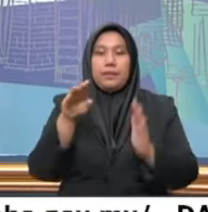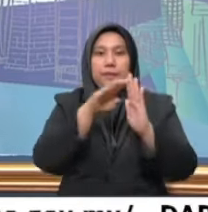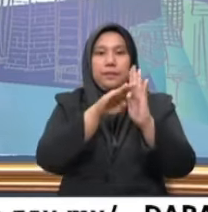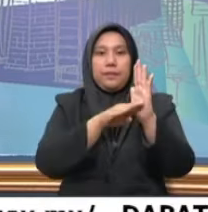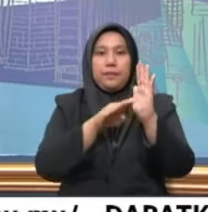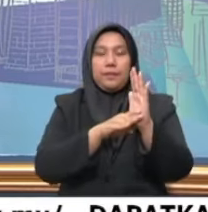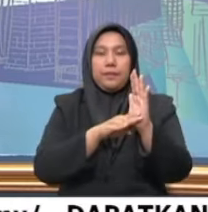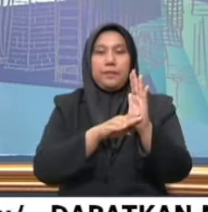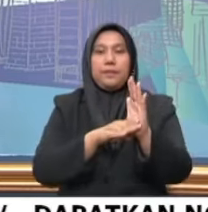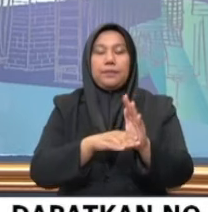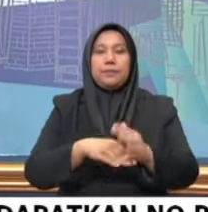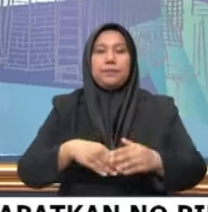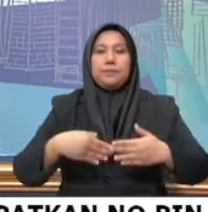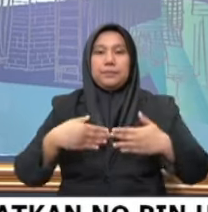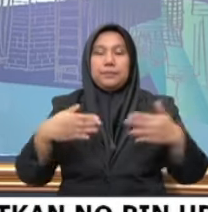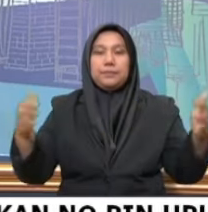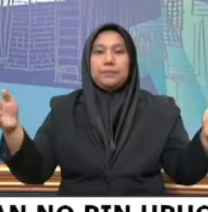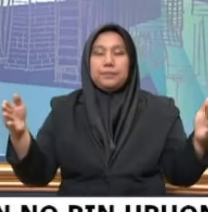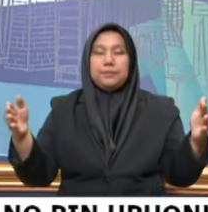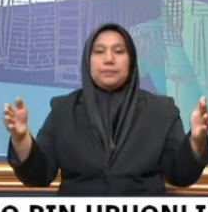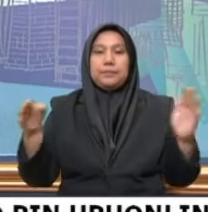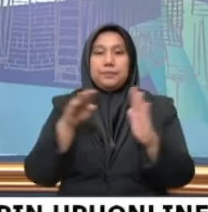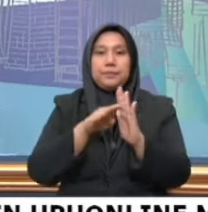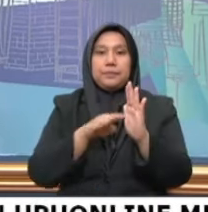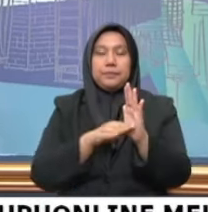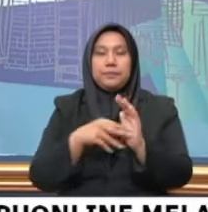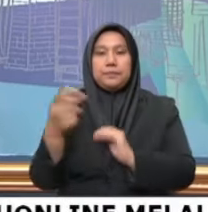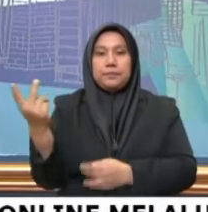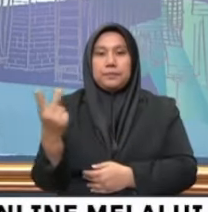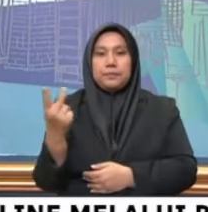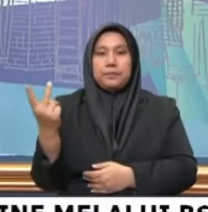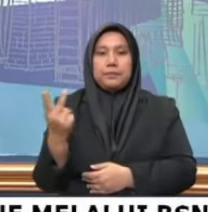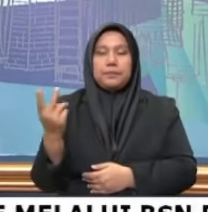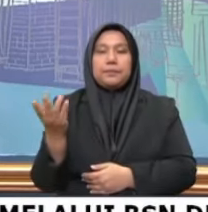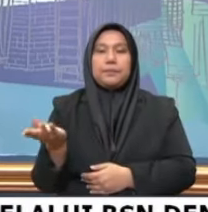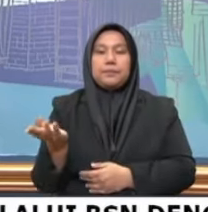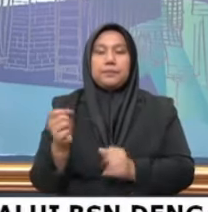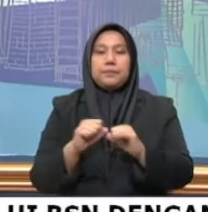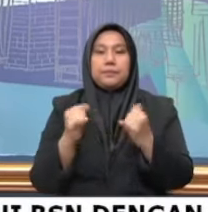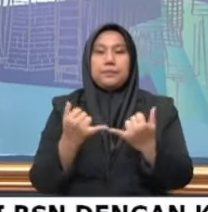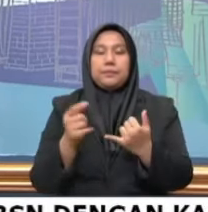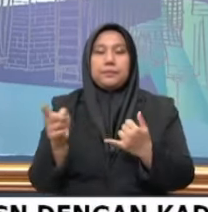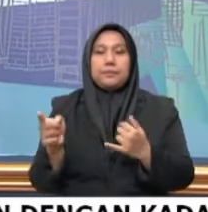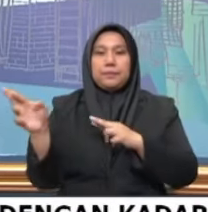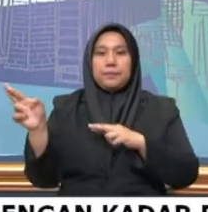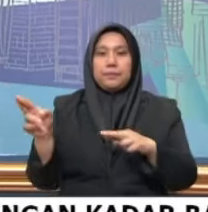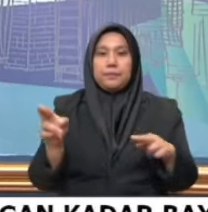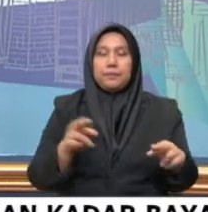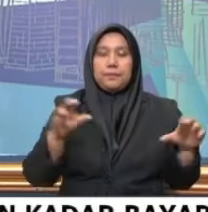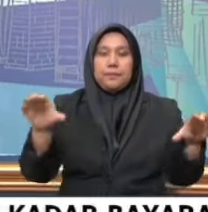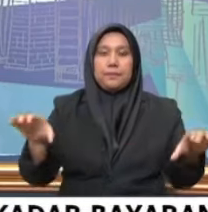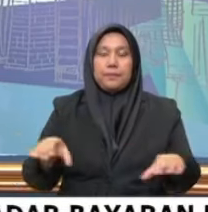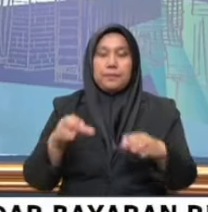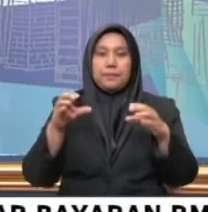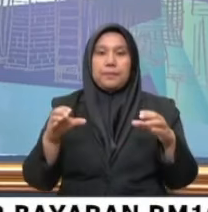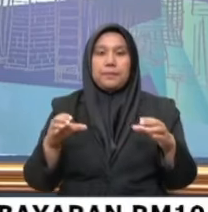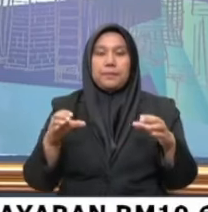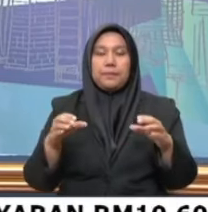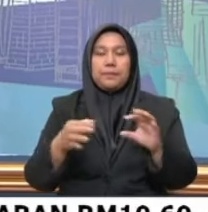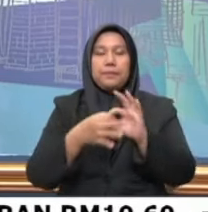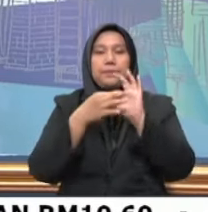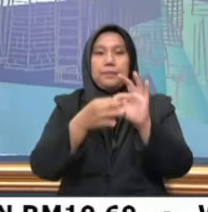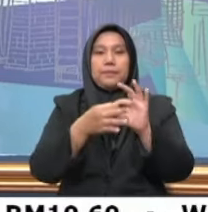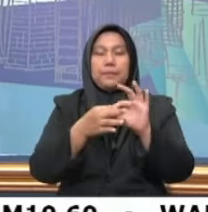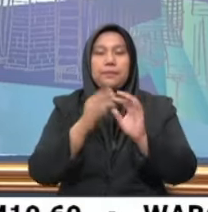komersial ataupun aturan komersial di antara kedua-dua entiti tersebut, dan segala perancangan dan pelaksanaan usaha